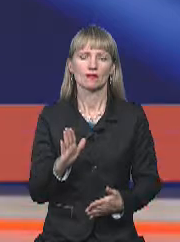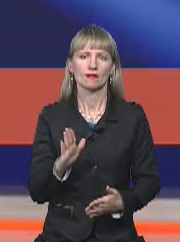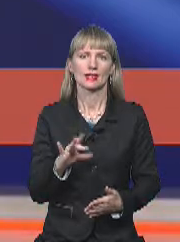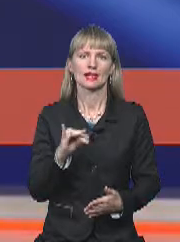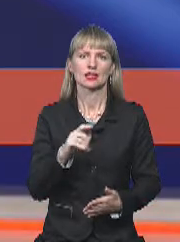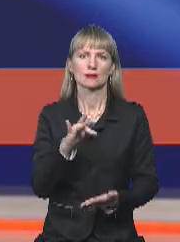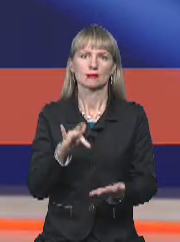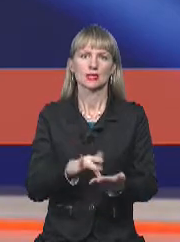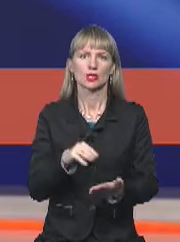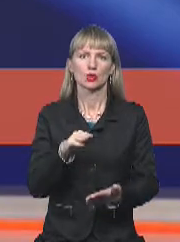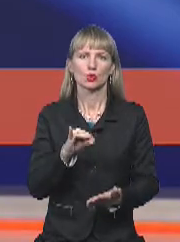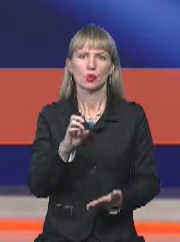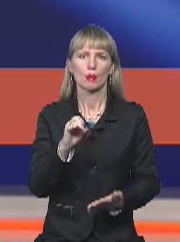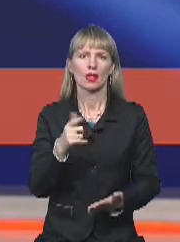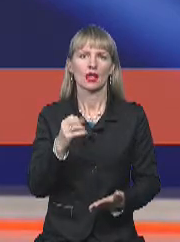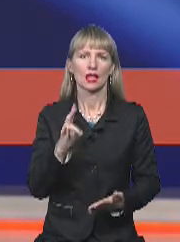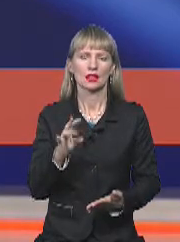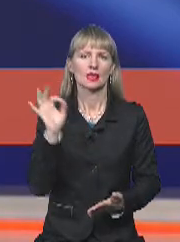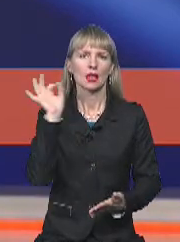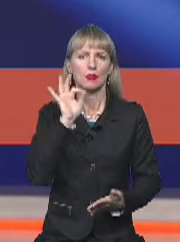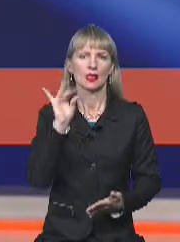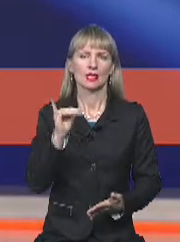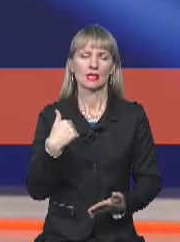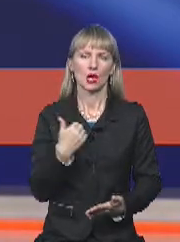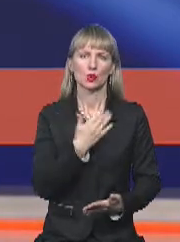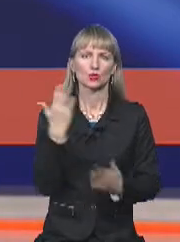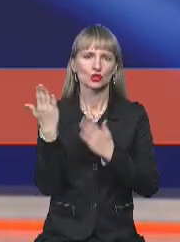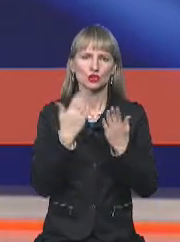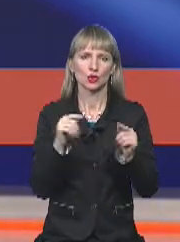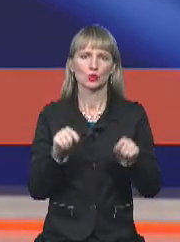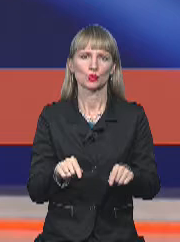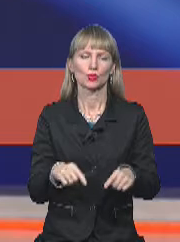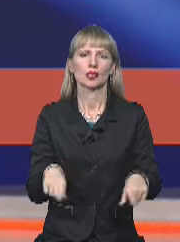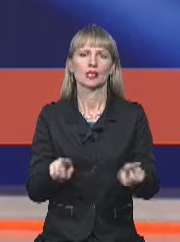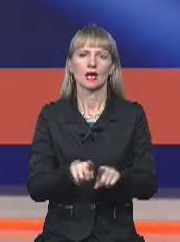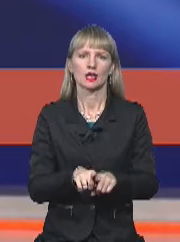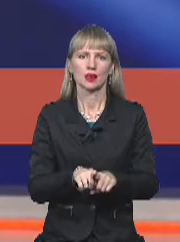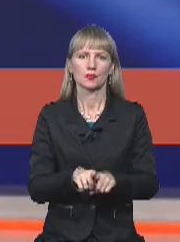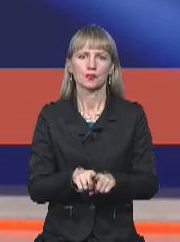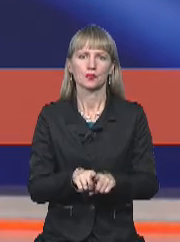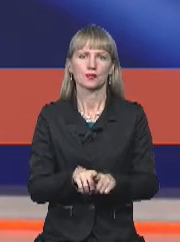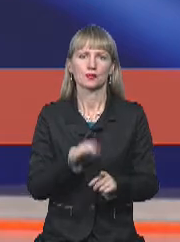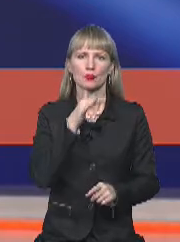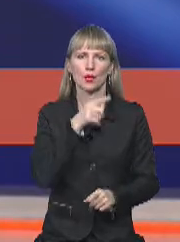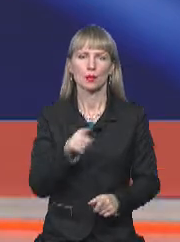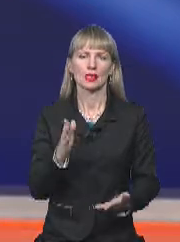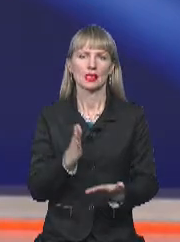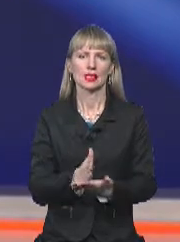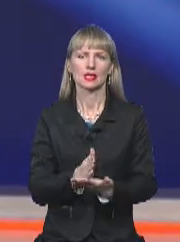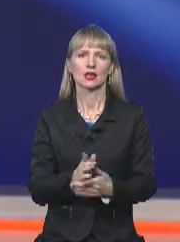з міста Тюбінген Німеччини. І я хочу зачитати, тут такий момент є,